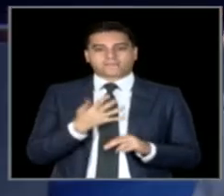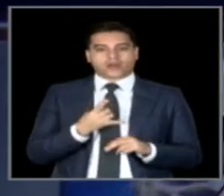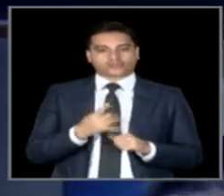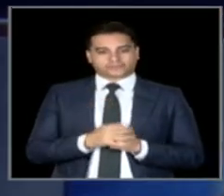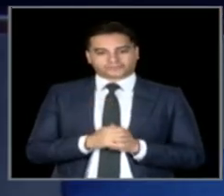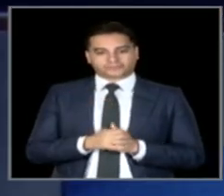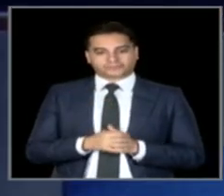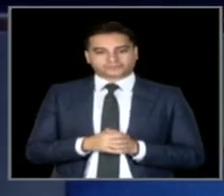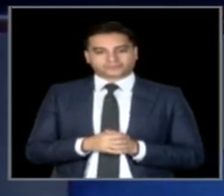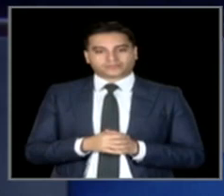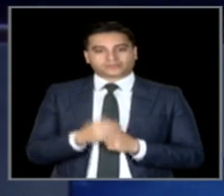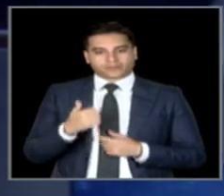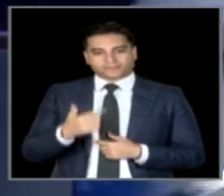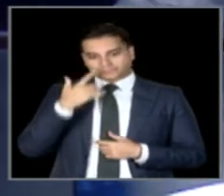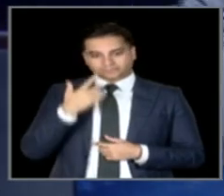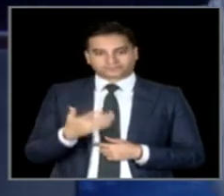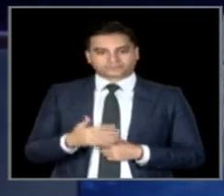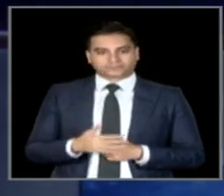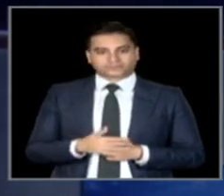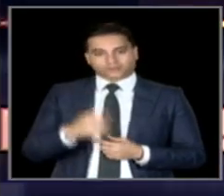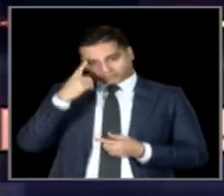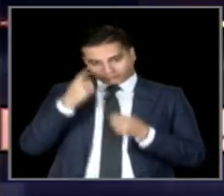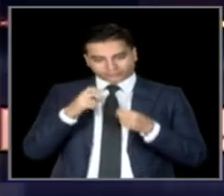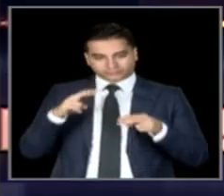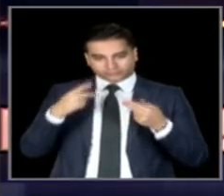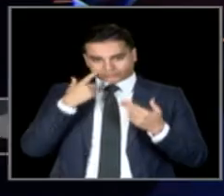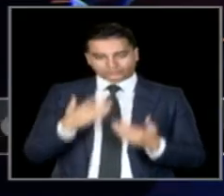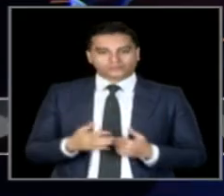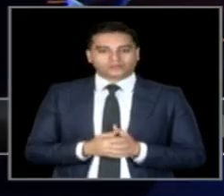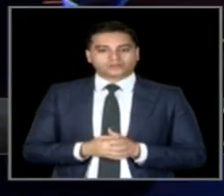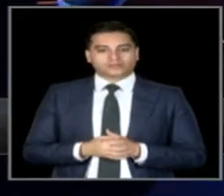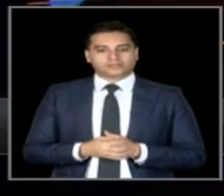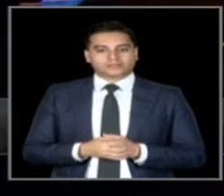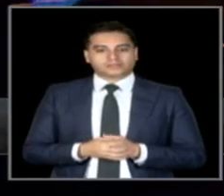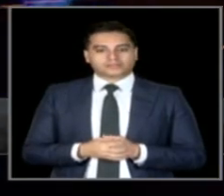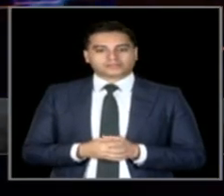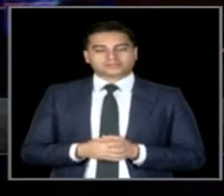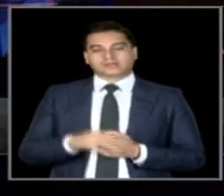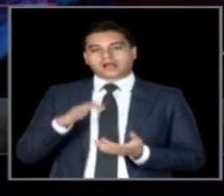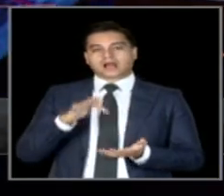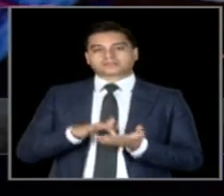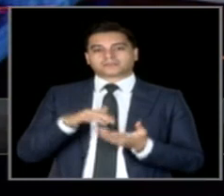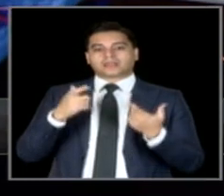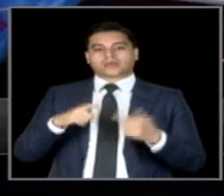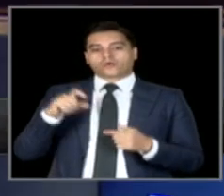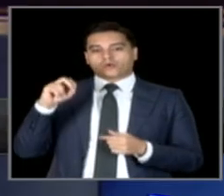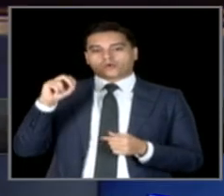9 أسئلة من 10. تمام؟ تمام. تحت الضغط كاونتر. ما هي عاصمة دولة